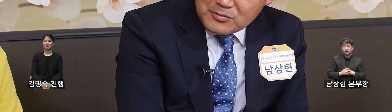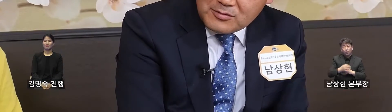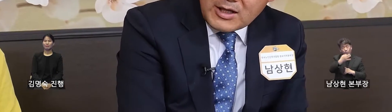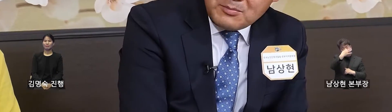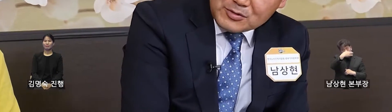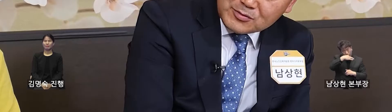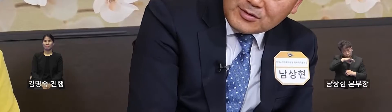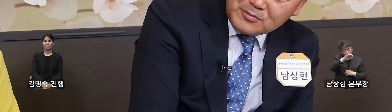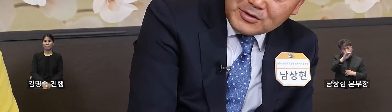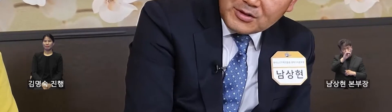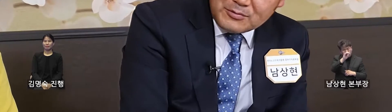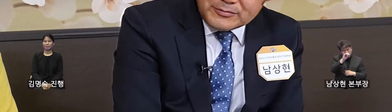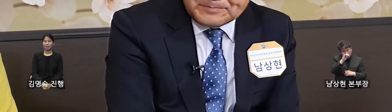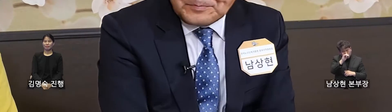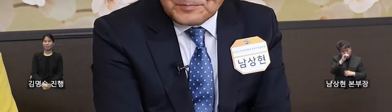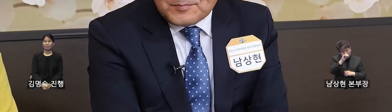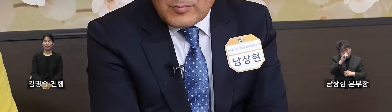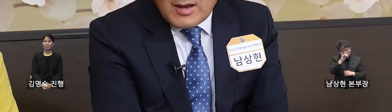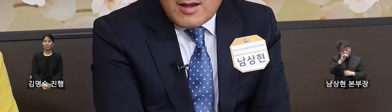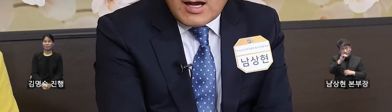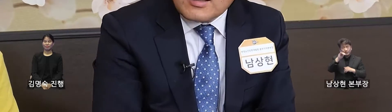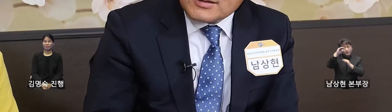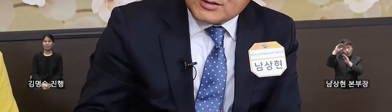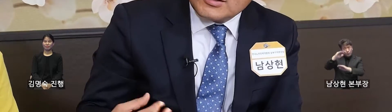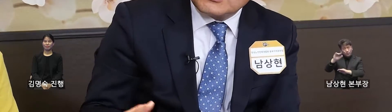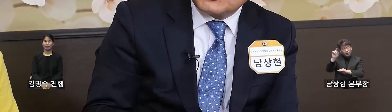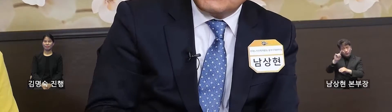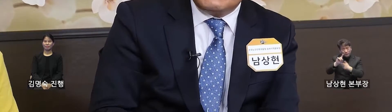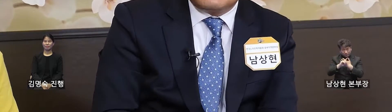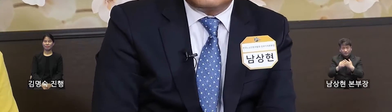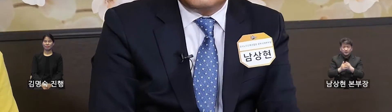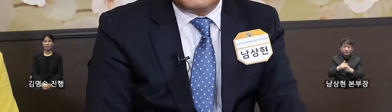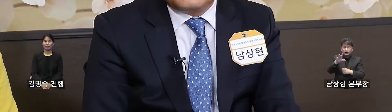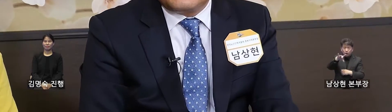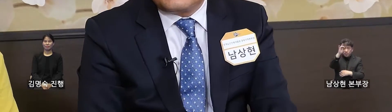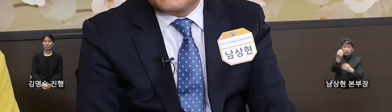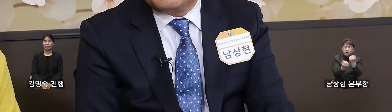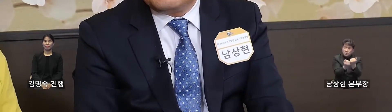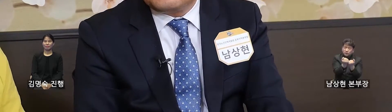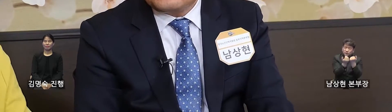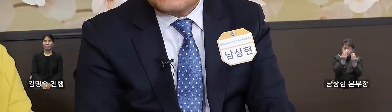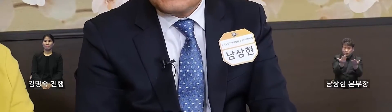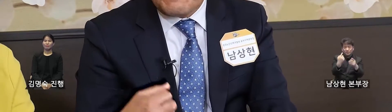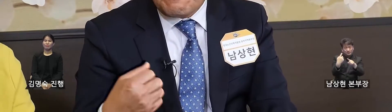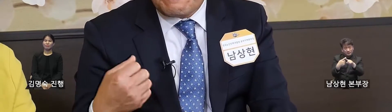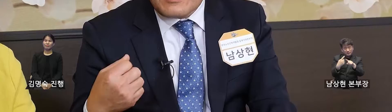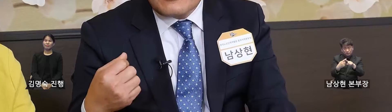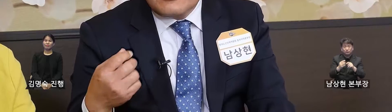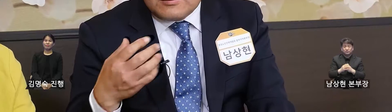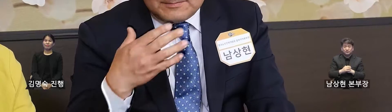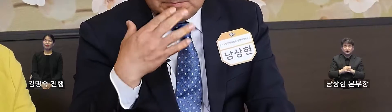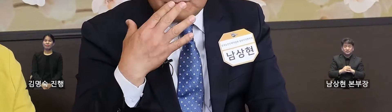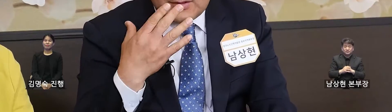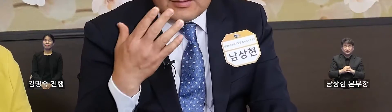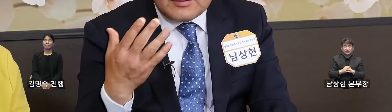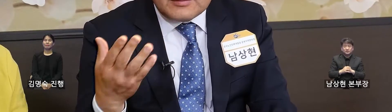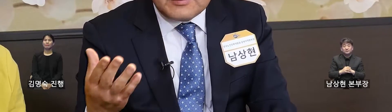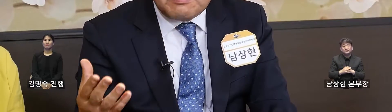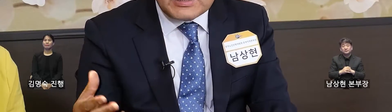보람되기도 하고 에피소드라고 얘기하면 아까 저희가 처음에 말씀드렸던 대로